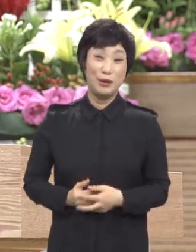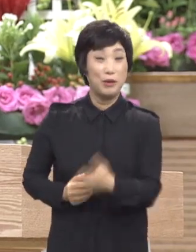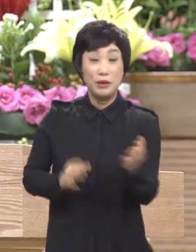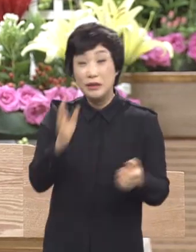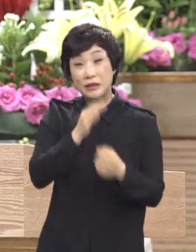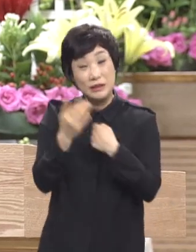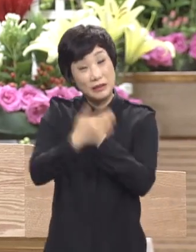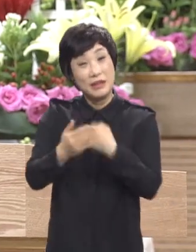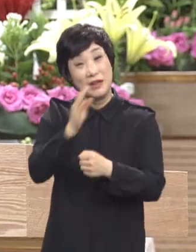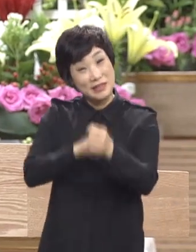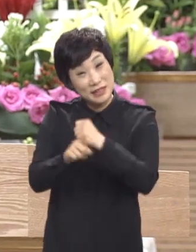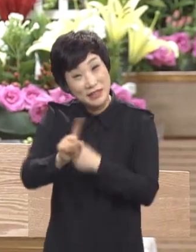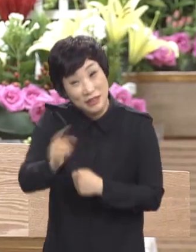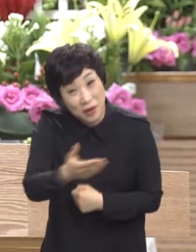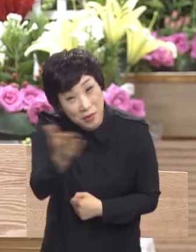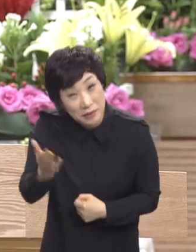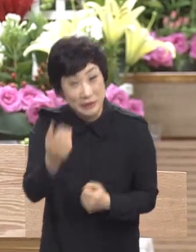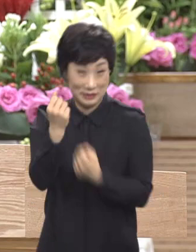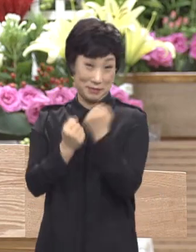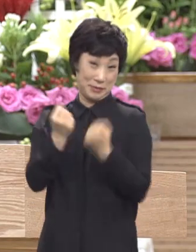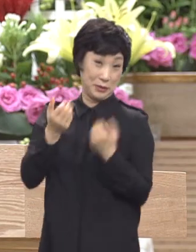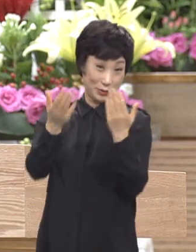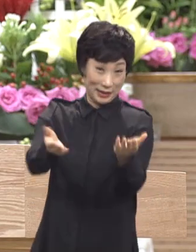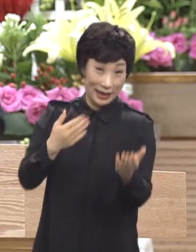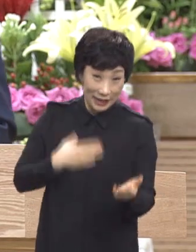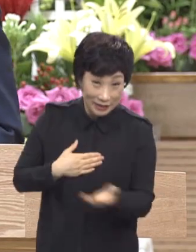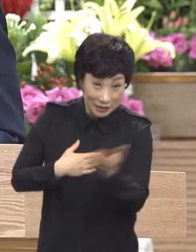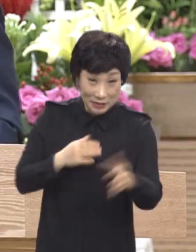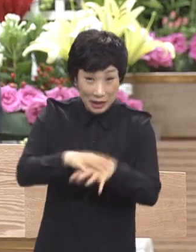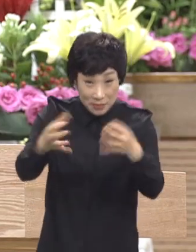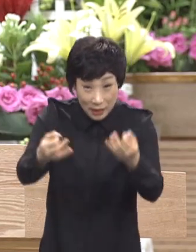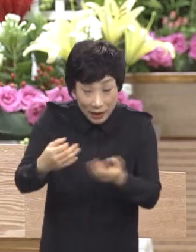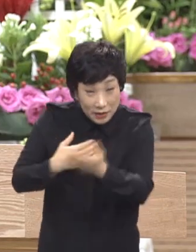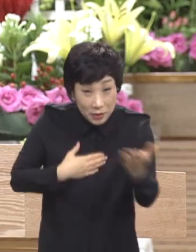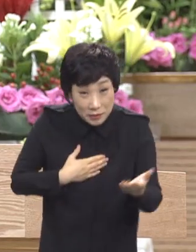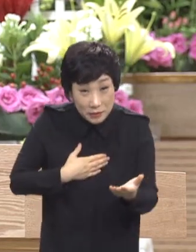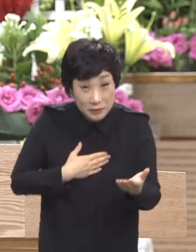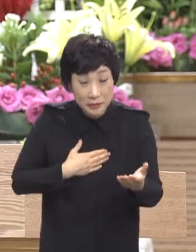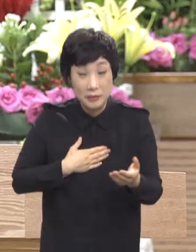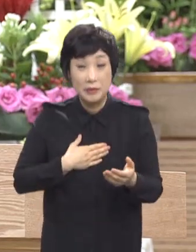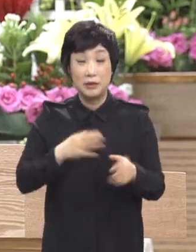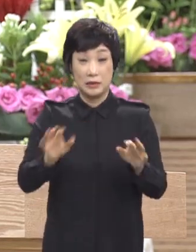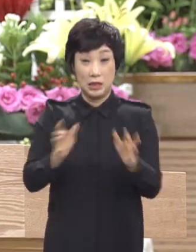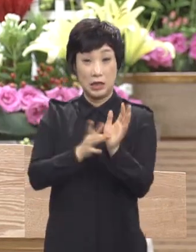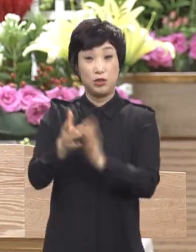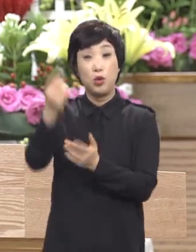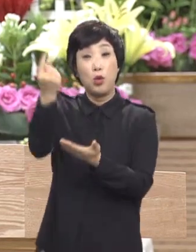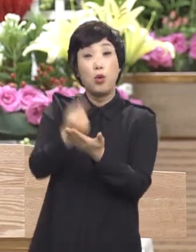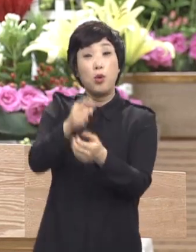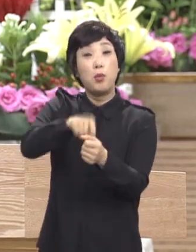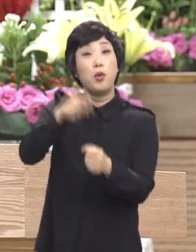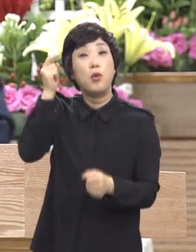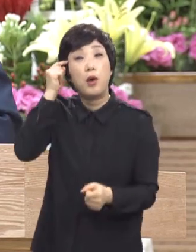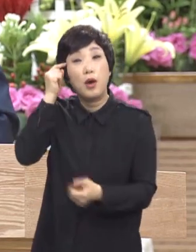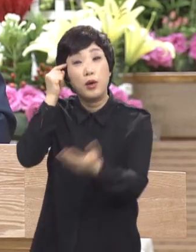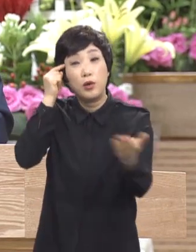은혜와 진리가 뭐냐 잘 설명을 들으세요. 그런데 예수님이 오신 목적이